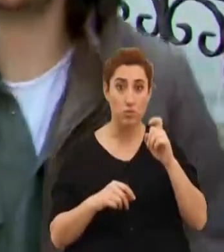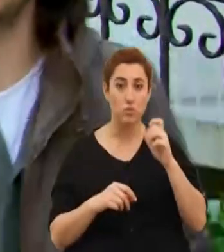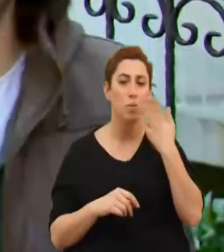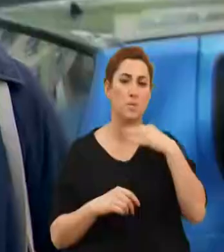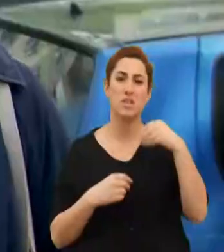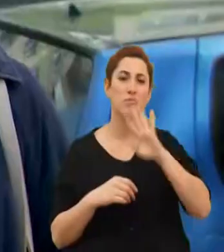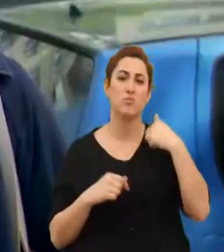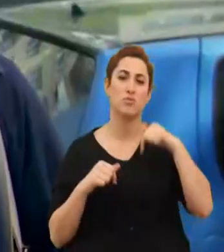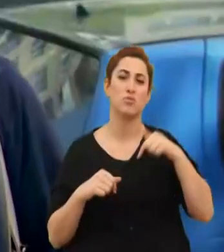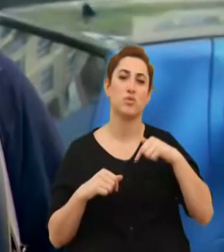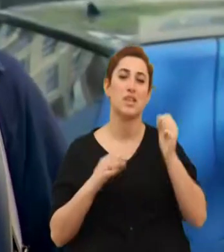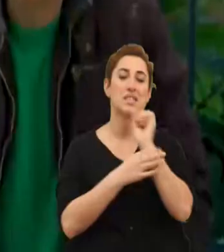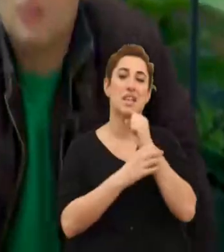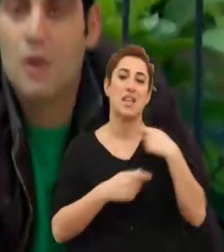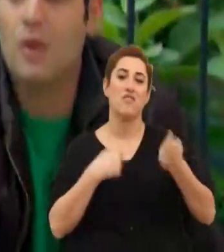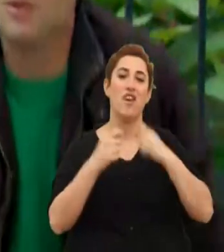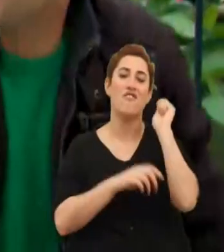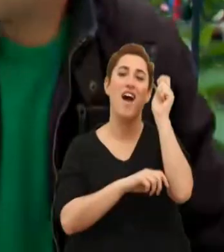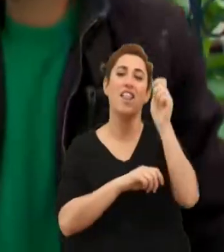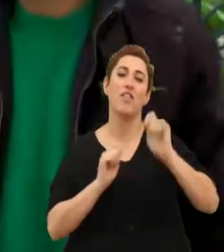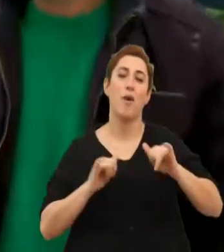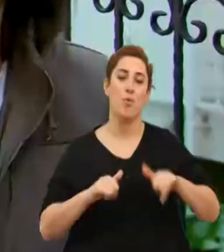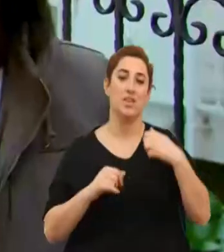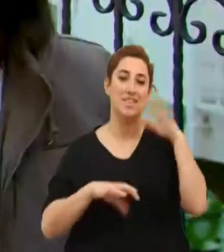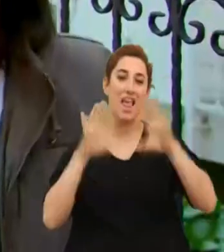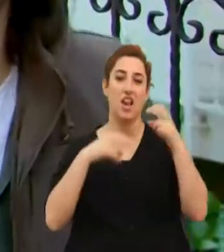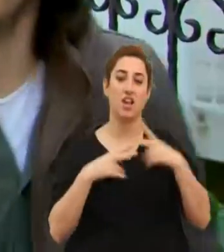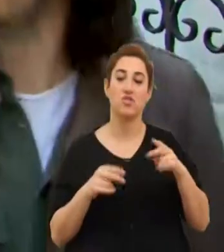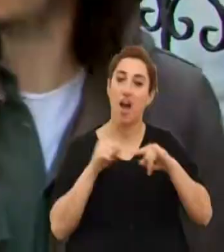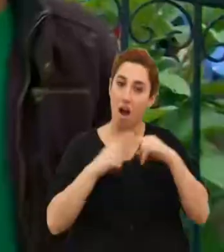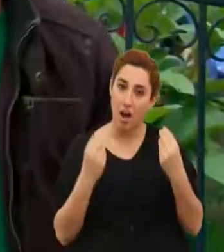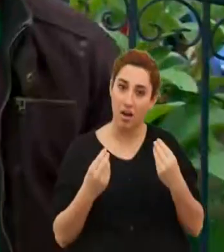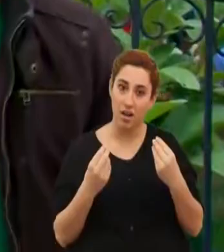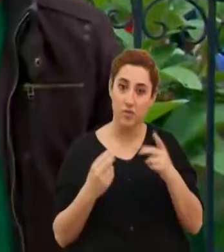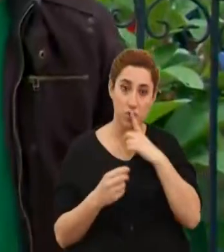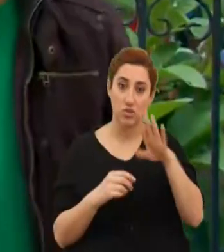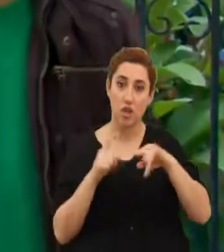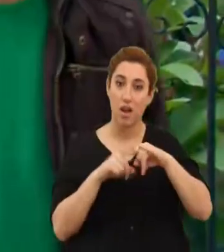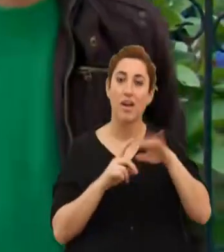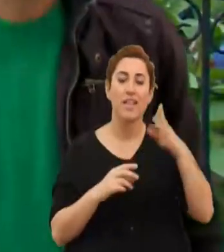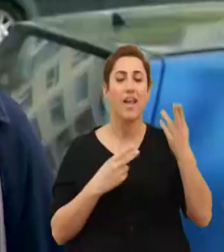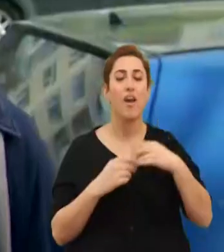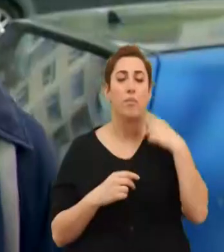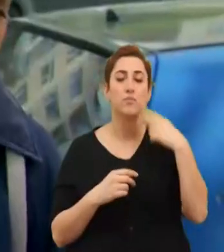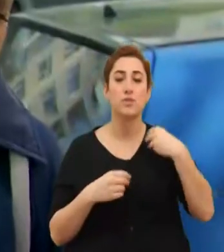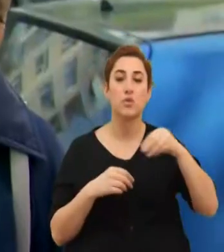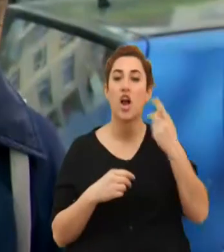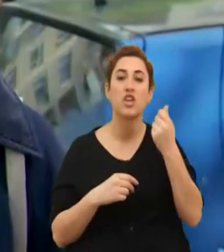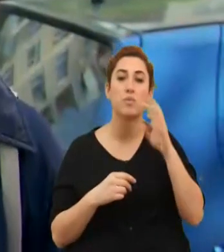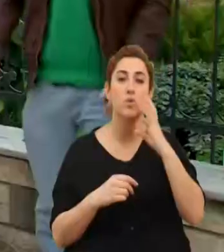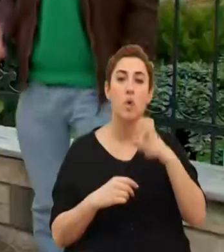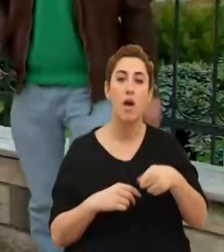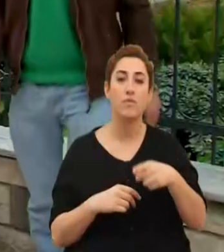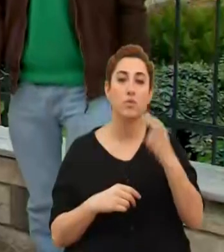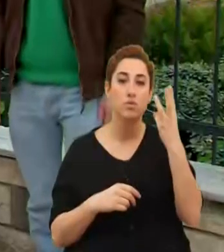Yok satmıyoruz. Biz burada sanatsal faaliyet yapıyoruz. İlk kişisel sergimizi açtık. Hakan. Şşt Hakan ya. Evet ablacığım satıyoruz. Ne kadar